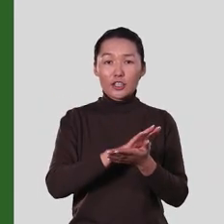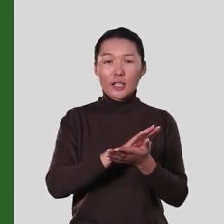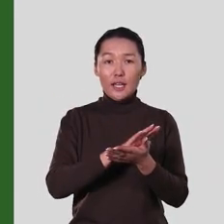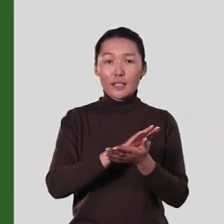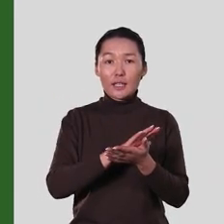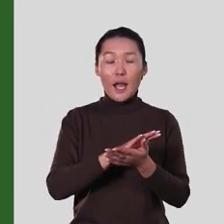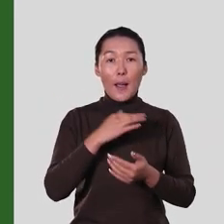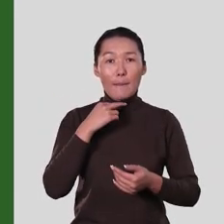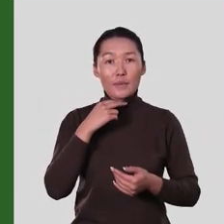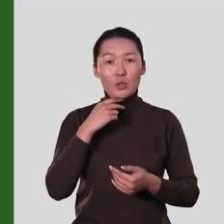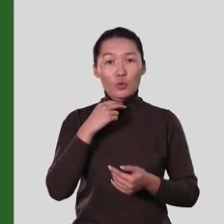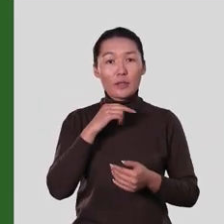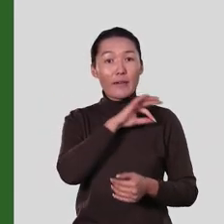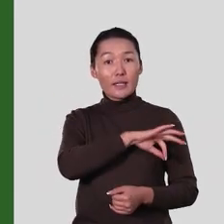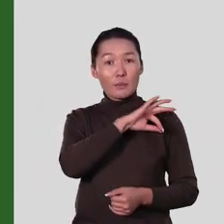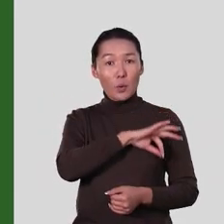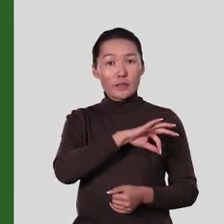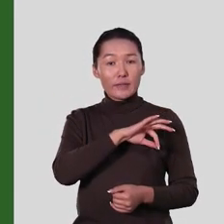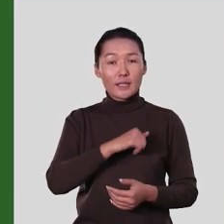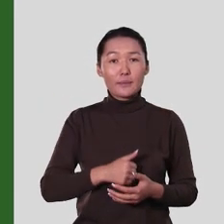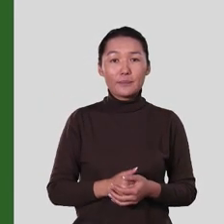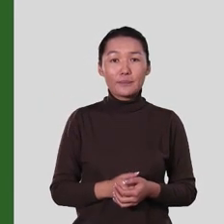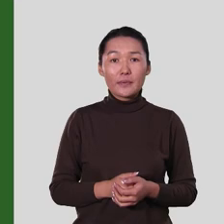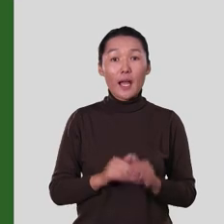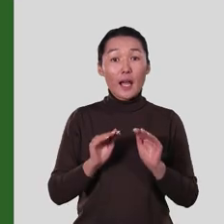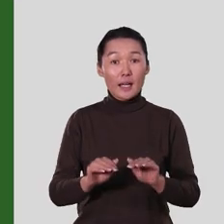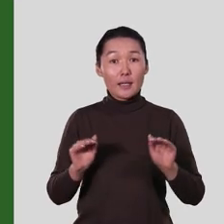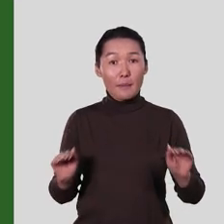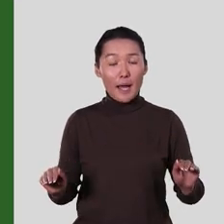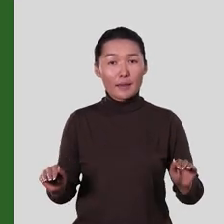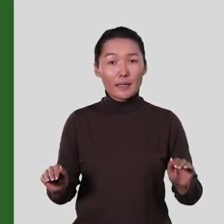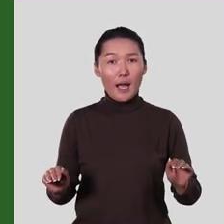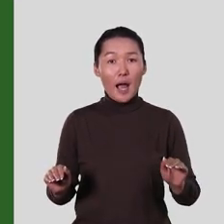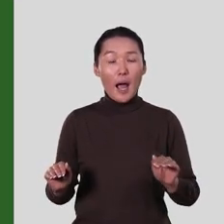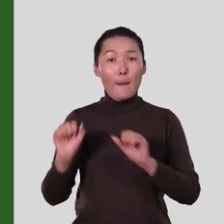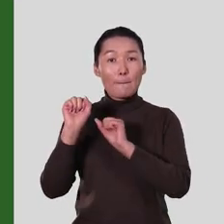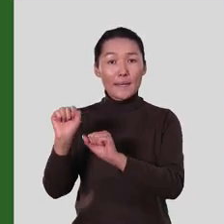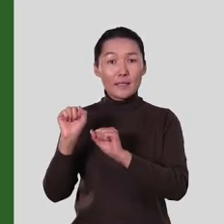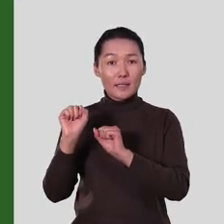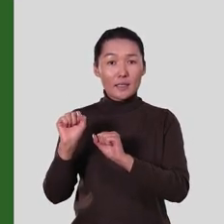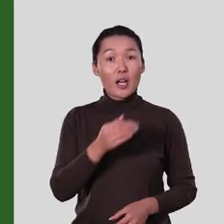и бездумного использования. Ребята,